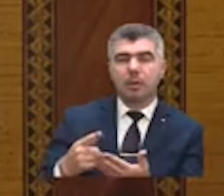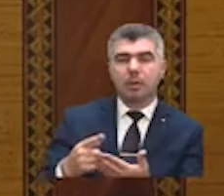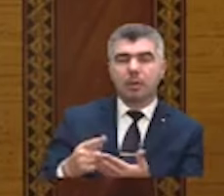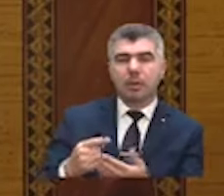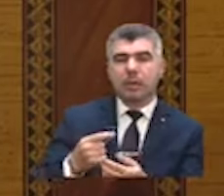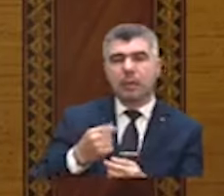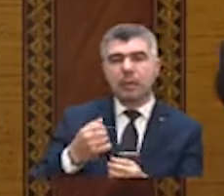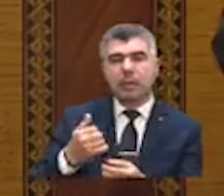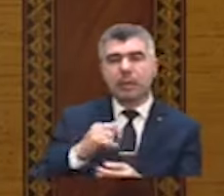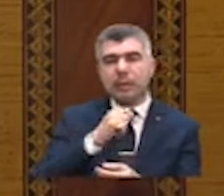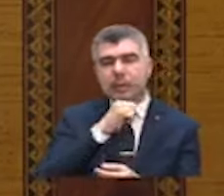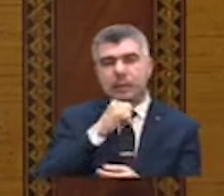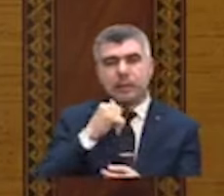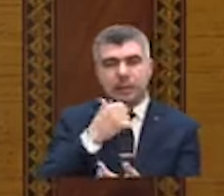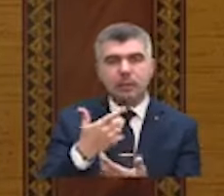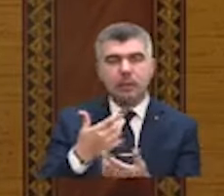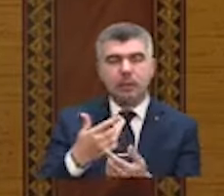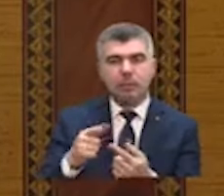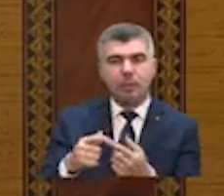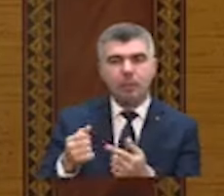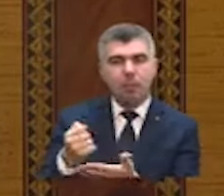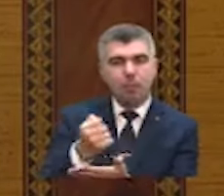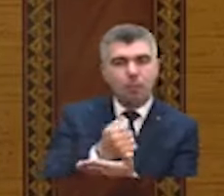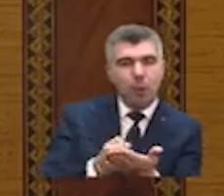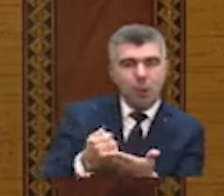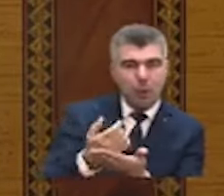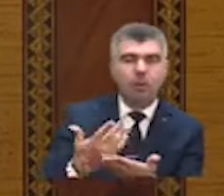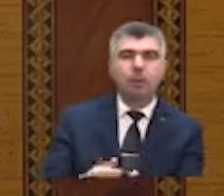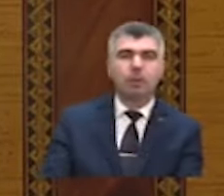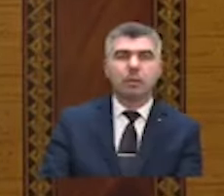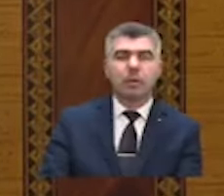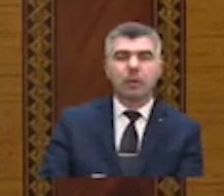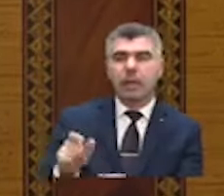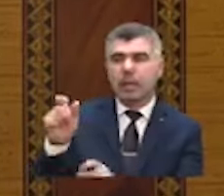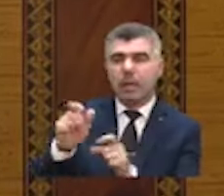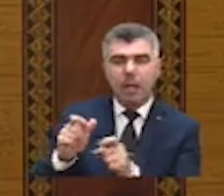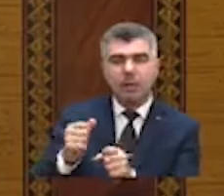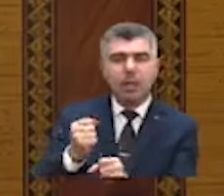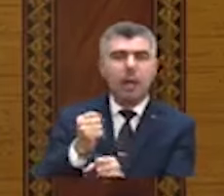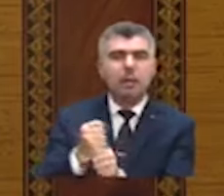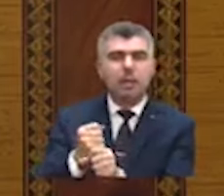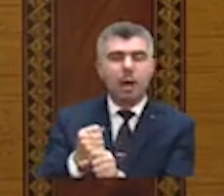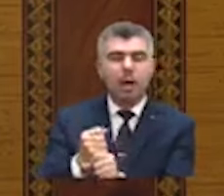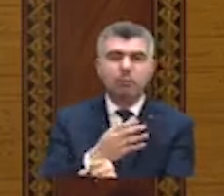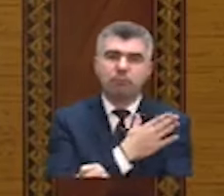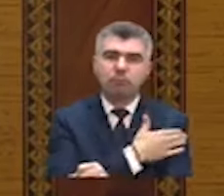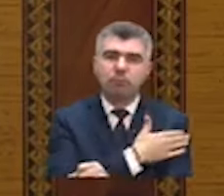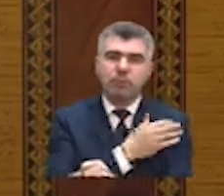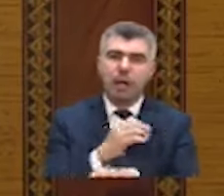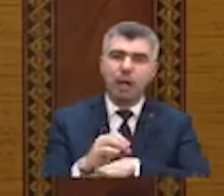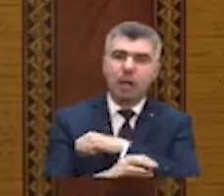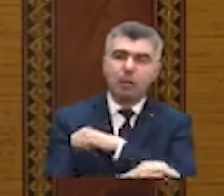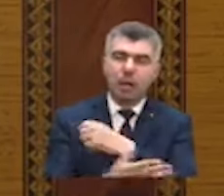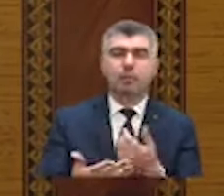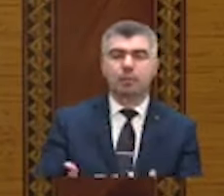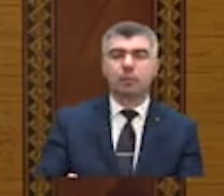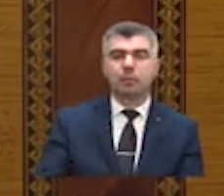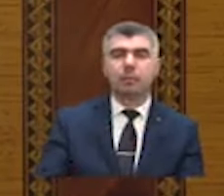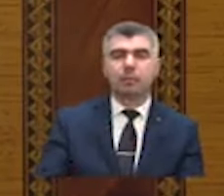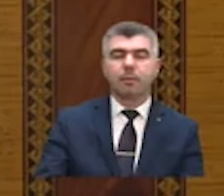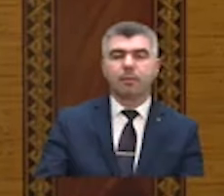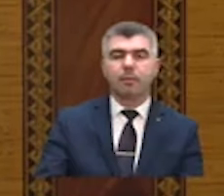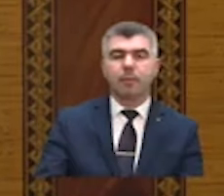اللي كيجيو باش يقصوا الزيتون يعني الفام اللي كيجيو باش يشتغل ولا